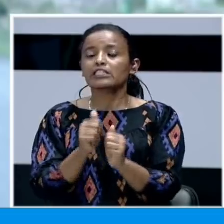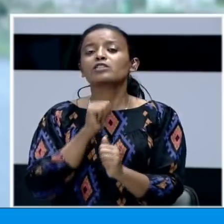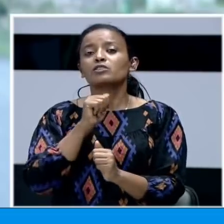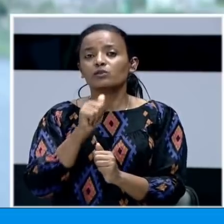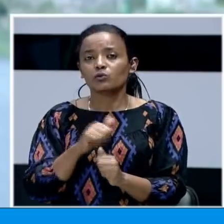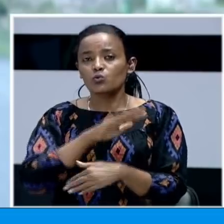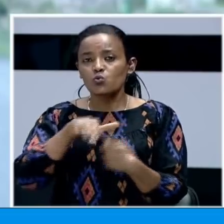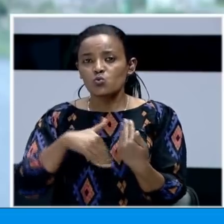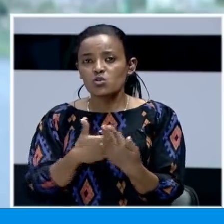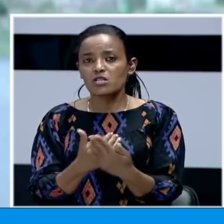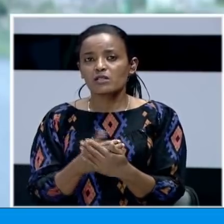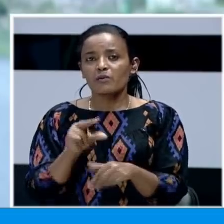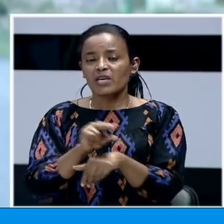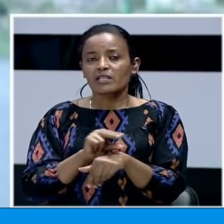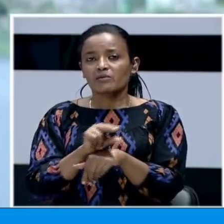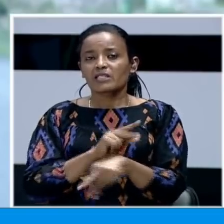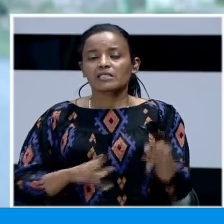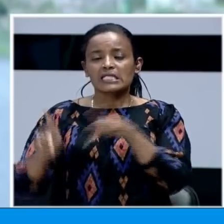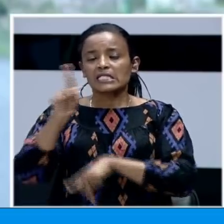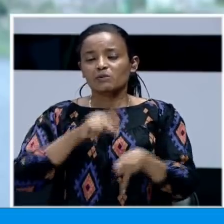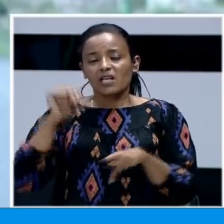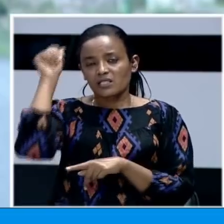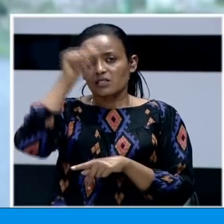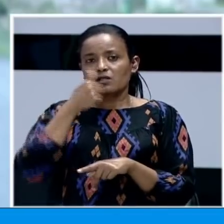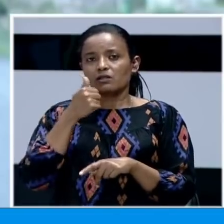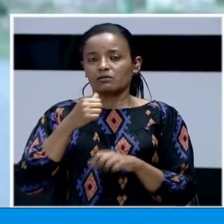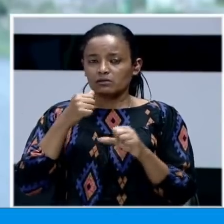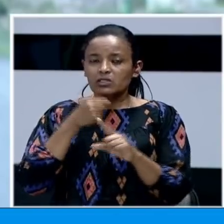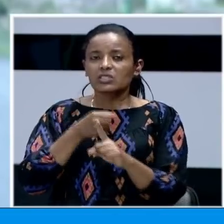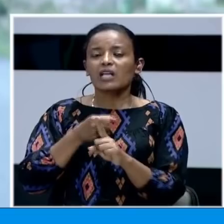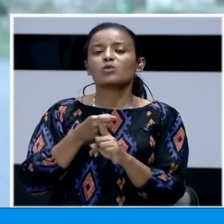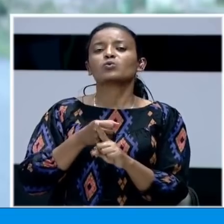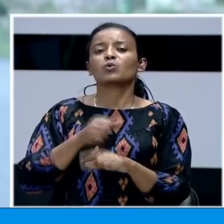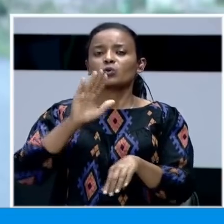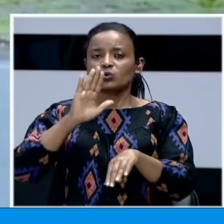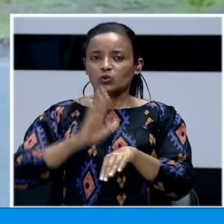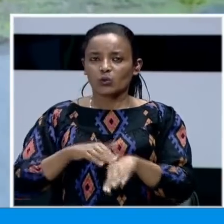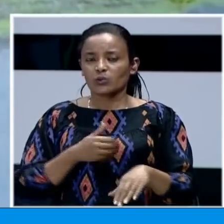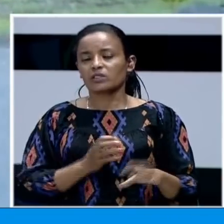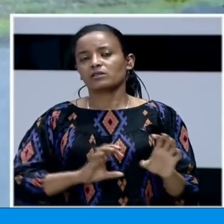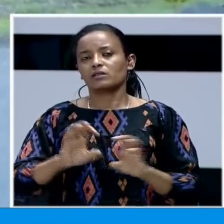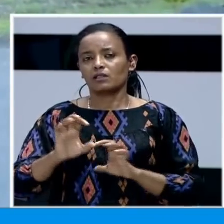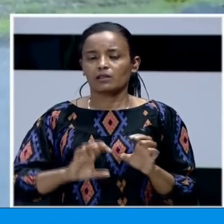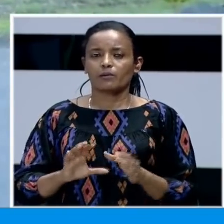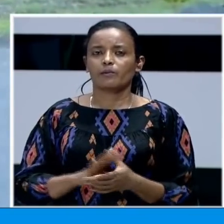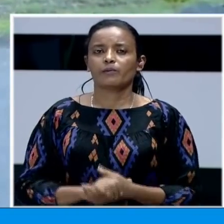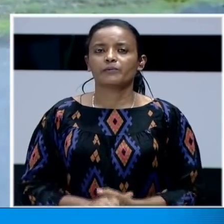زيد ما كلن بهرن بهر سوات هزبتات إتيبيا بعتب كقالو سودما تساوي عتكيرو